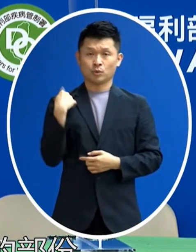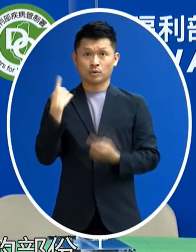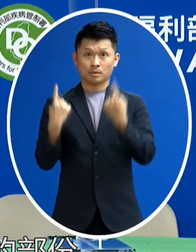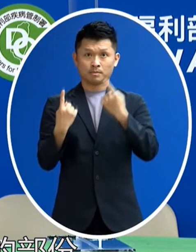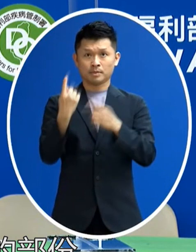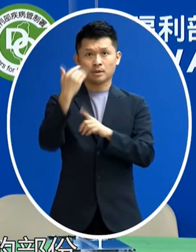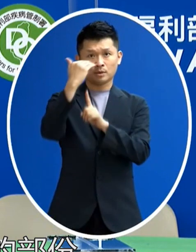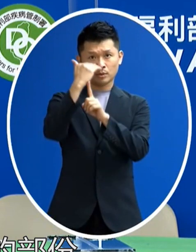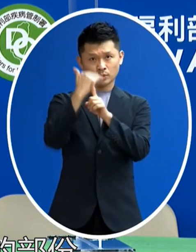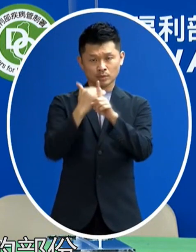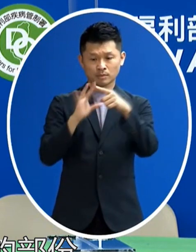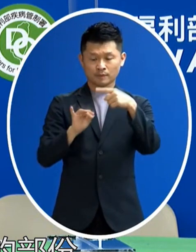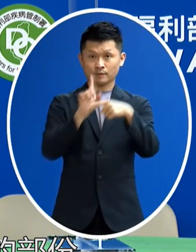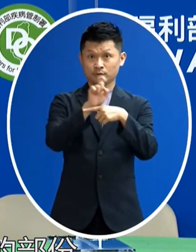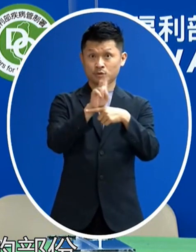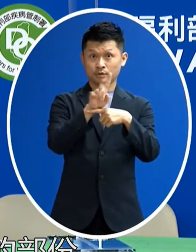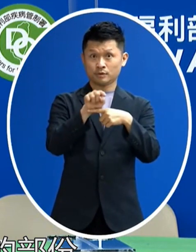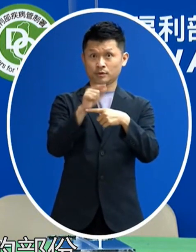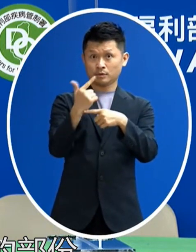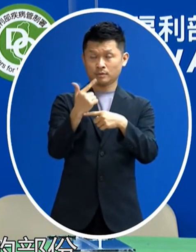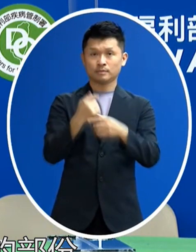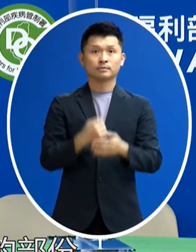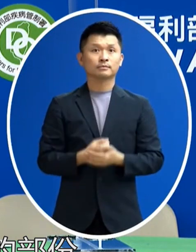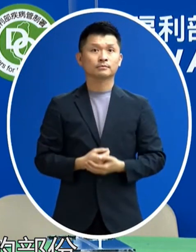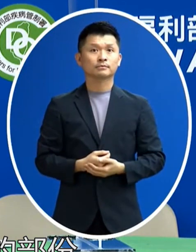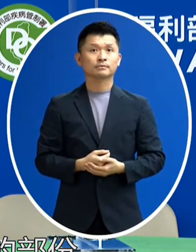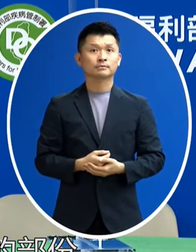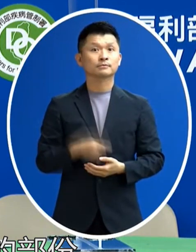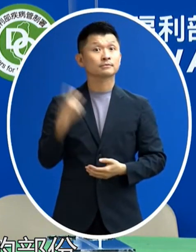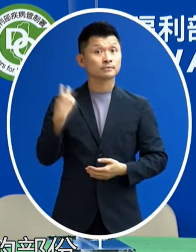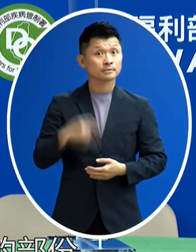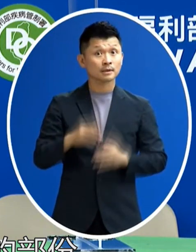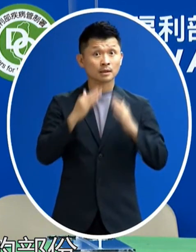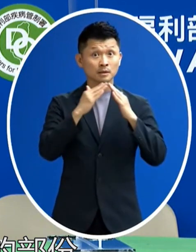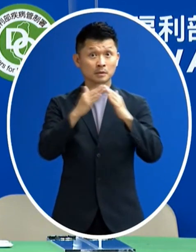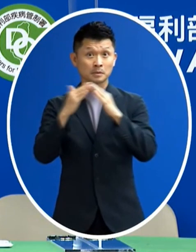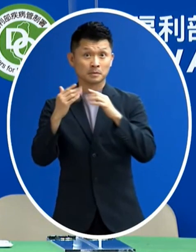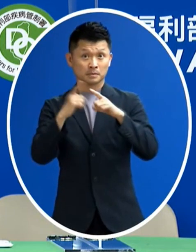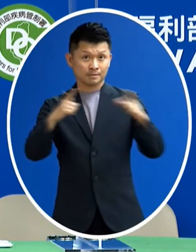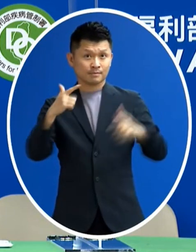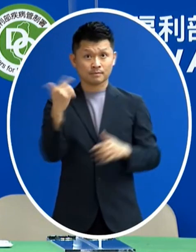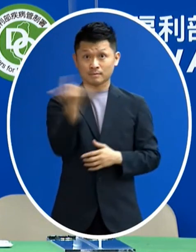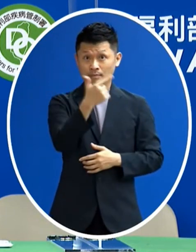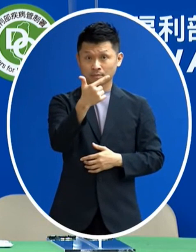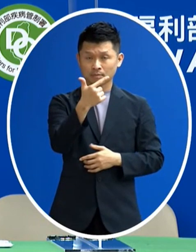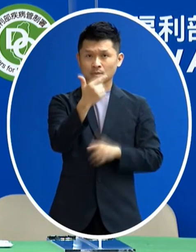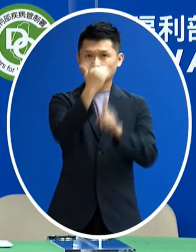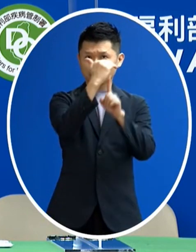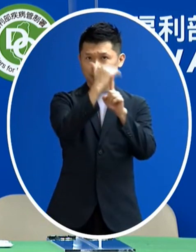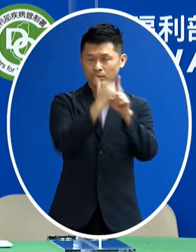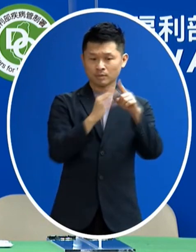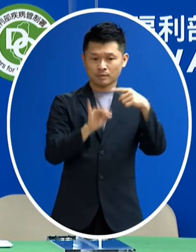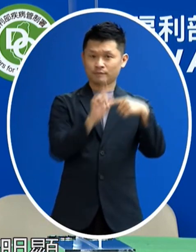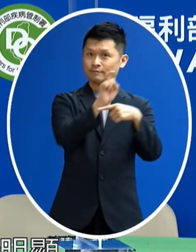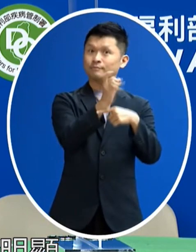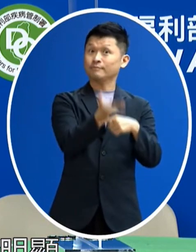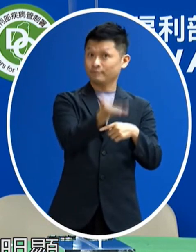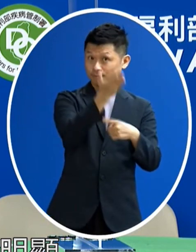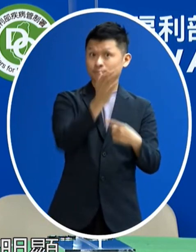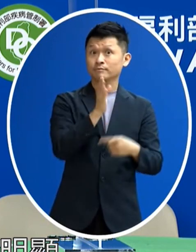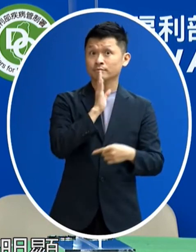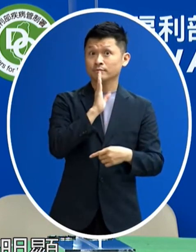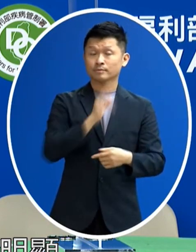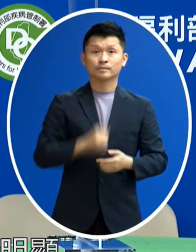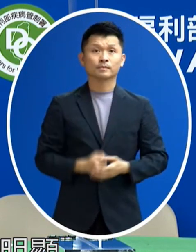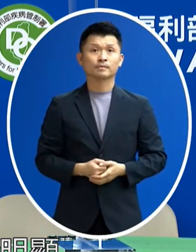了 12.6%， 而且在这个六都的部分都有下降10%以上，所以目前这